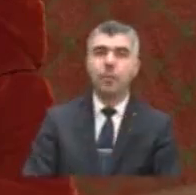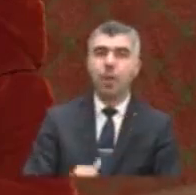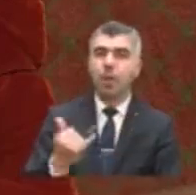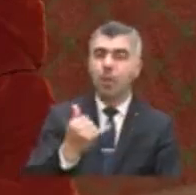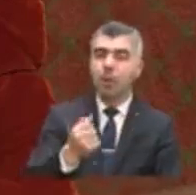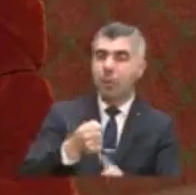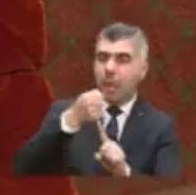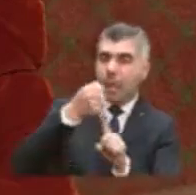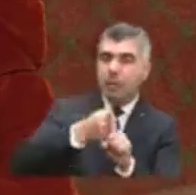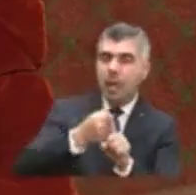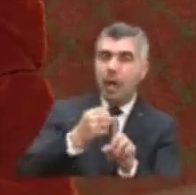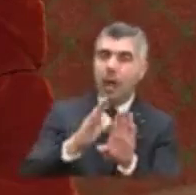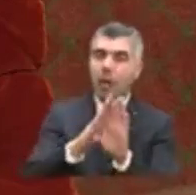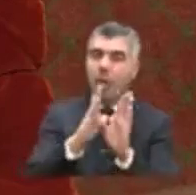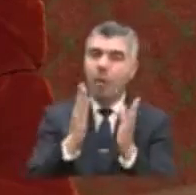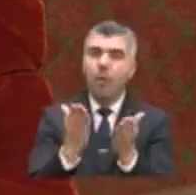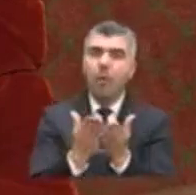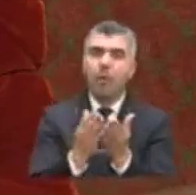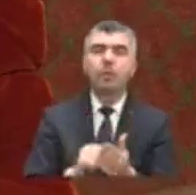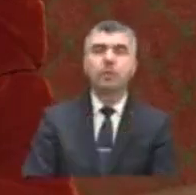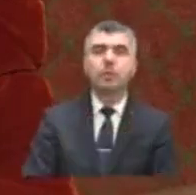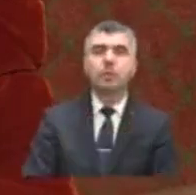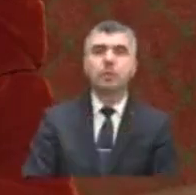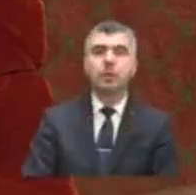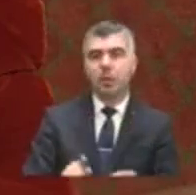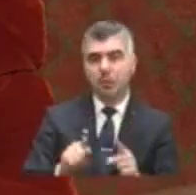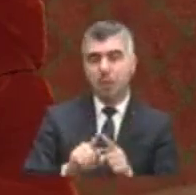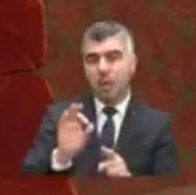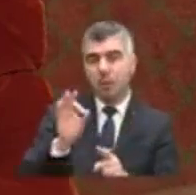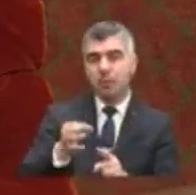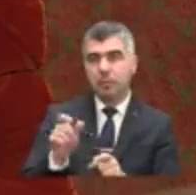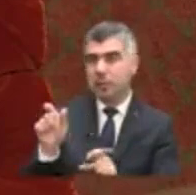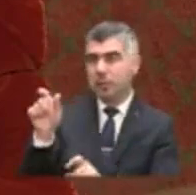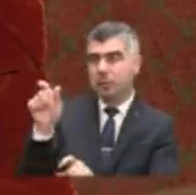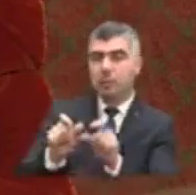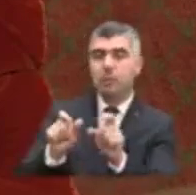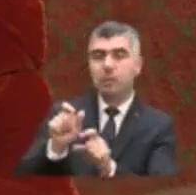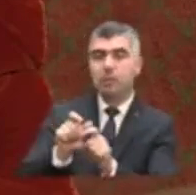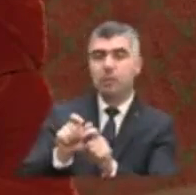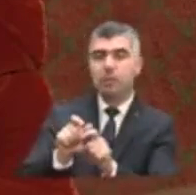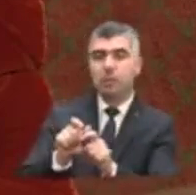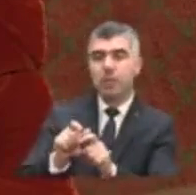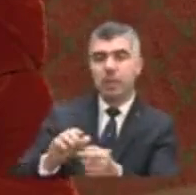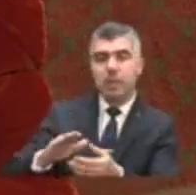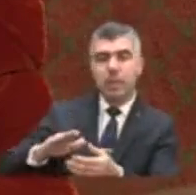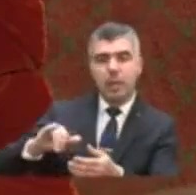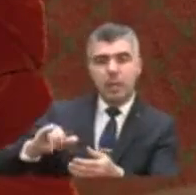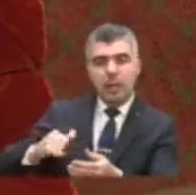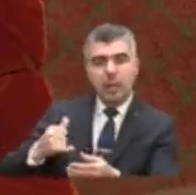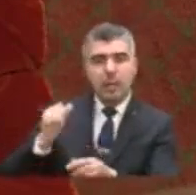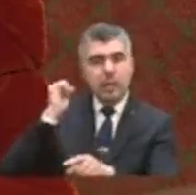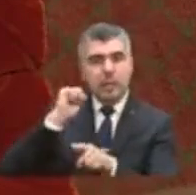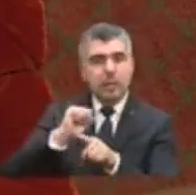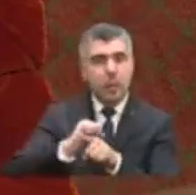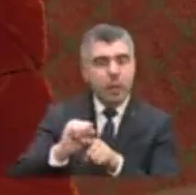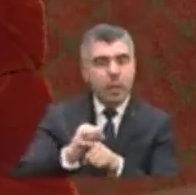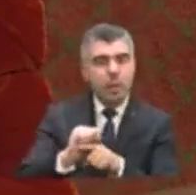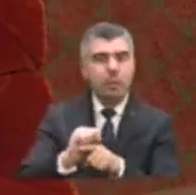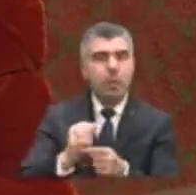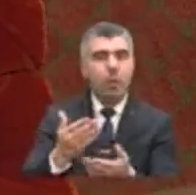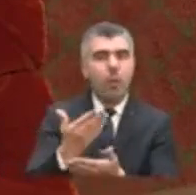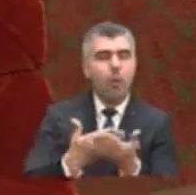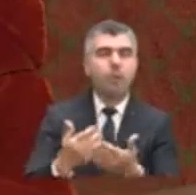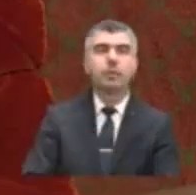ديال الإصلاح المنظومة التربوية واستثمار في الموارد البشرية، لا في التكوين ديالها ولا في التأهيل